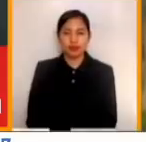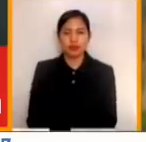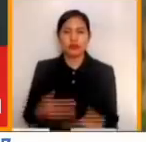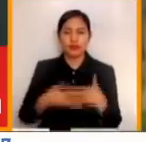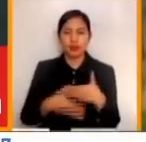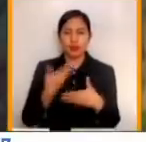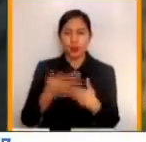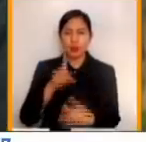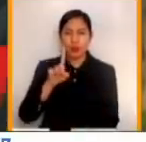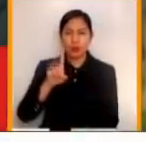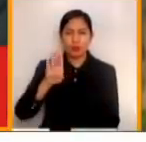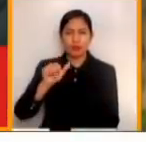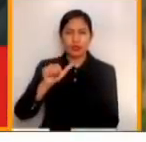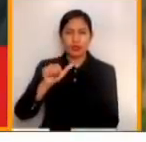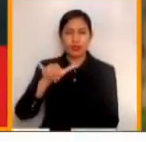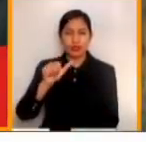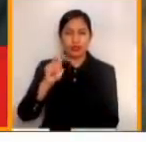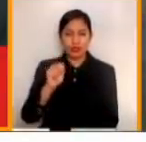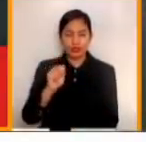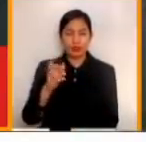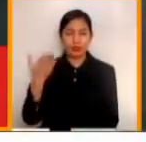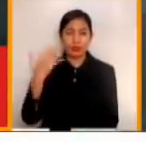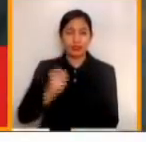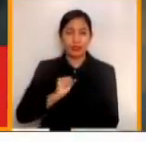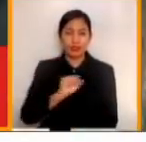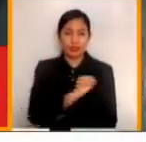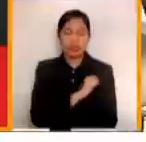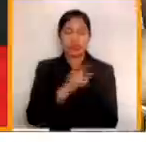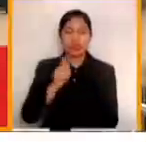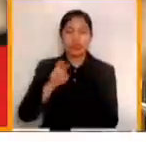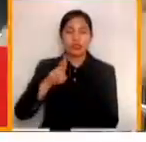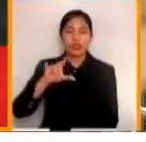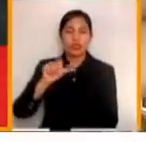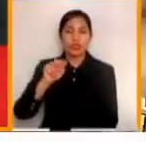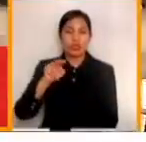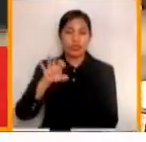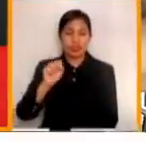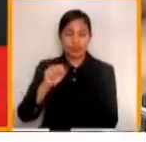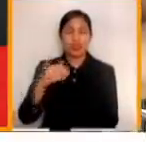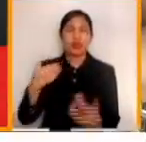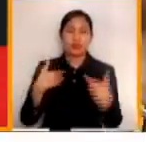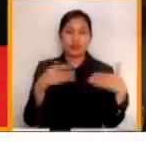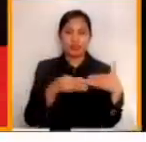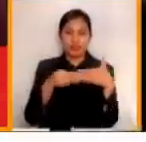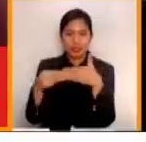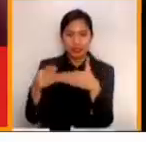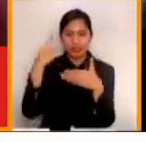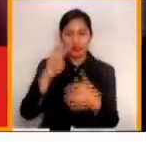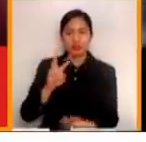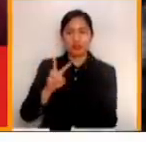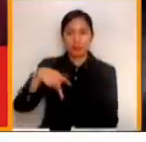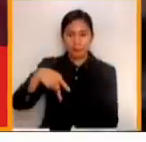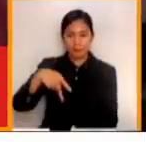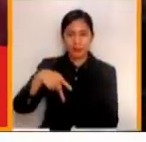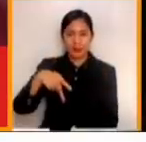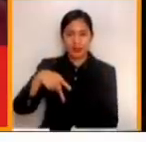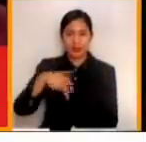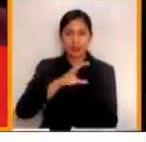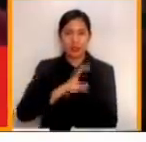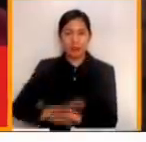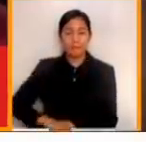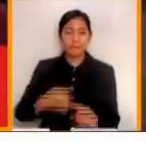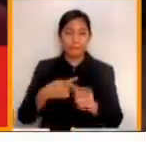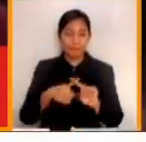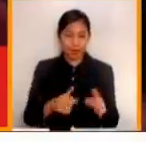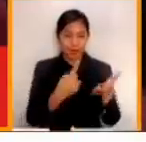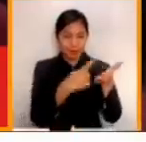si dating Senador Antonio Trillanes IV ang nanguna sa kanilang pinagpipili ang VP candidate. Pero kakausapin muna daw nila